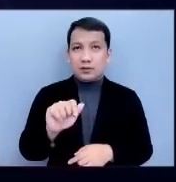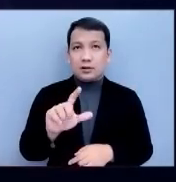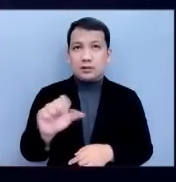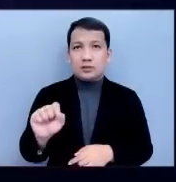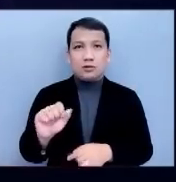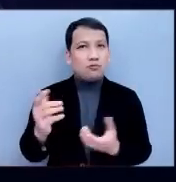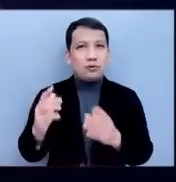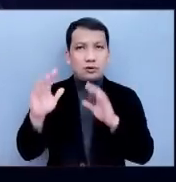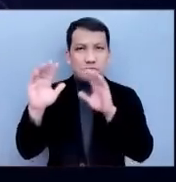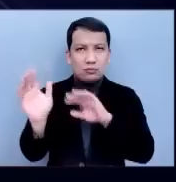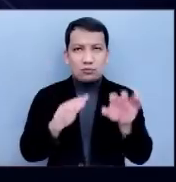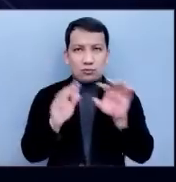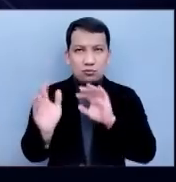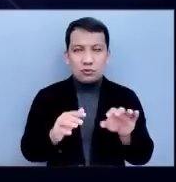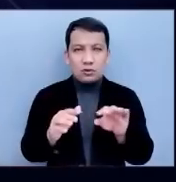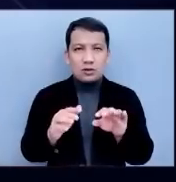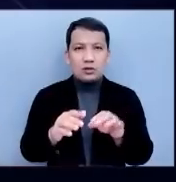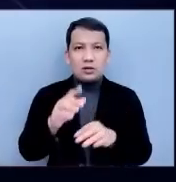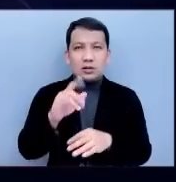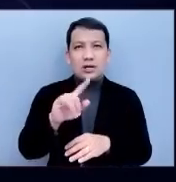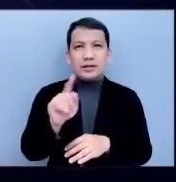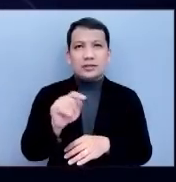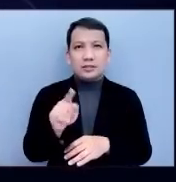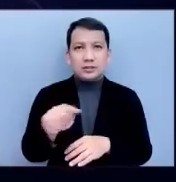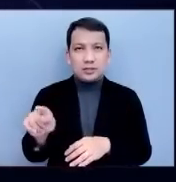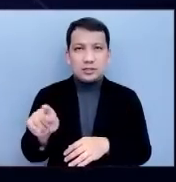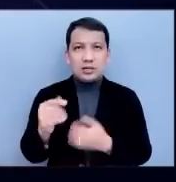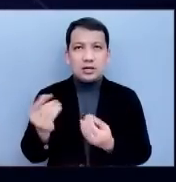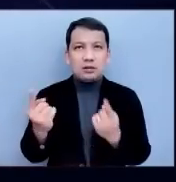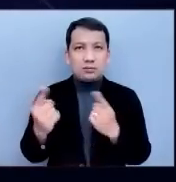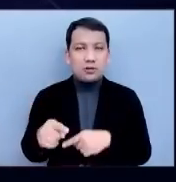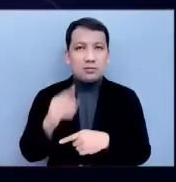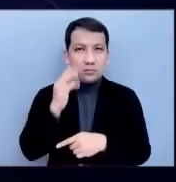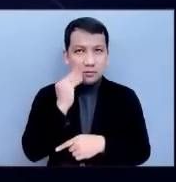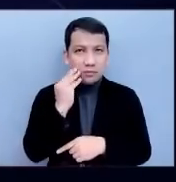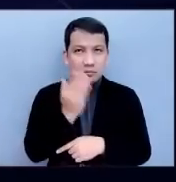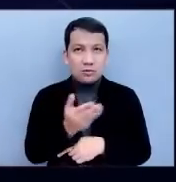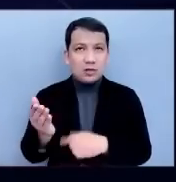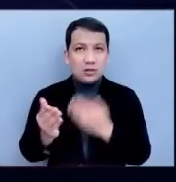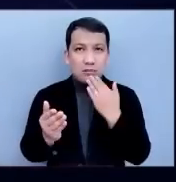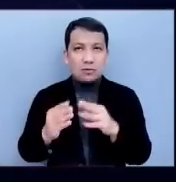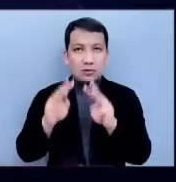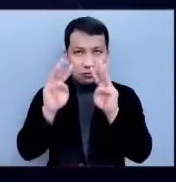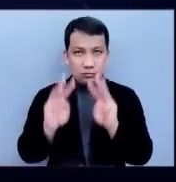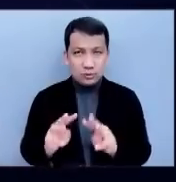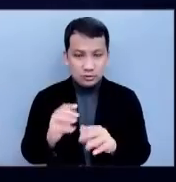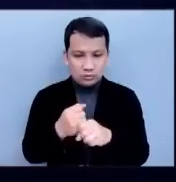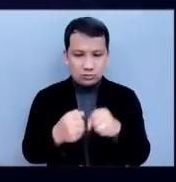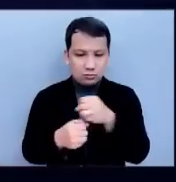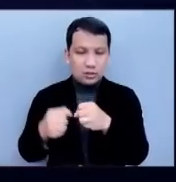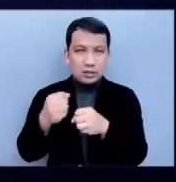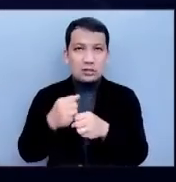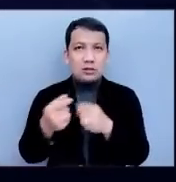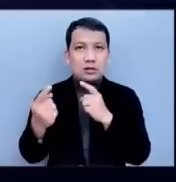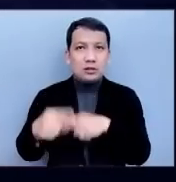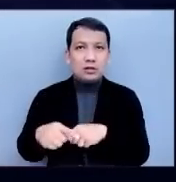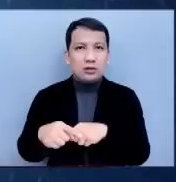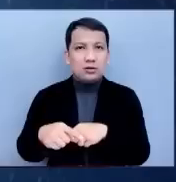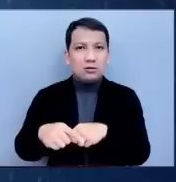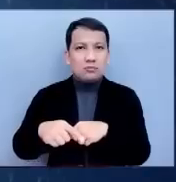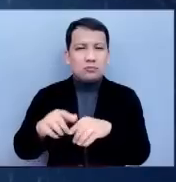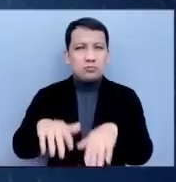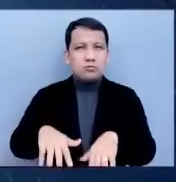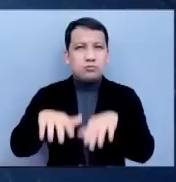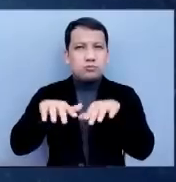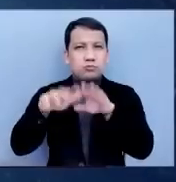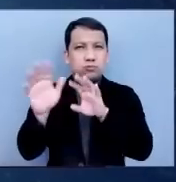bagyo kundi dahil sa intertropical convergence zone ang naranasang masamang panahon sa Cotabato na nagdulot ng matinding pagbaha.